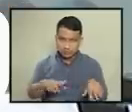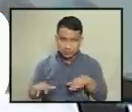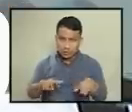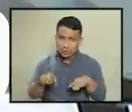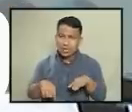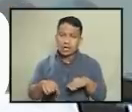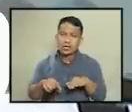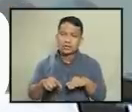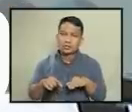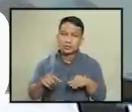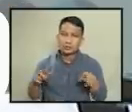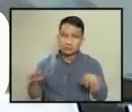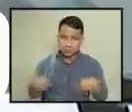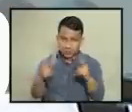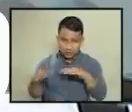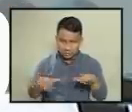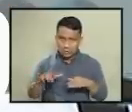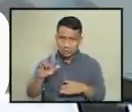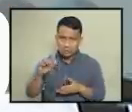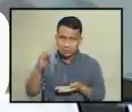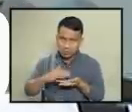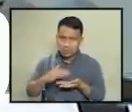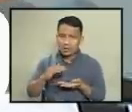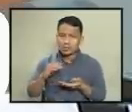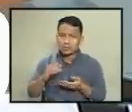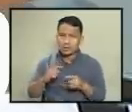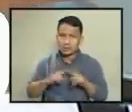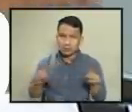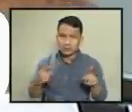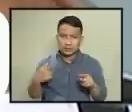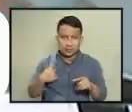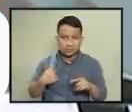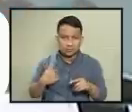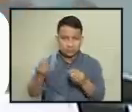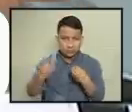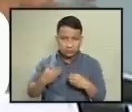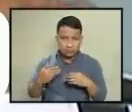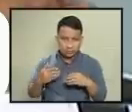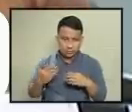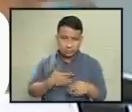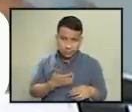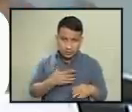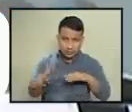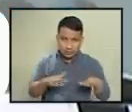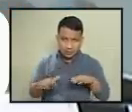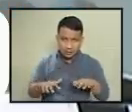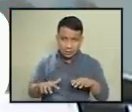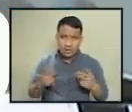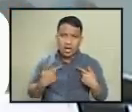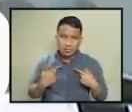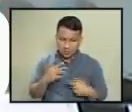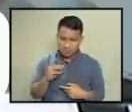indeed lowering. But the type of earthquake signifies that there is magma